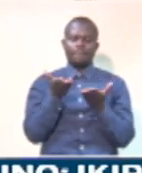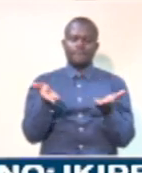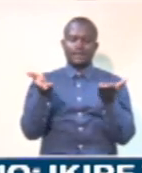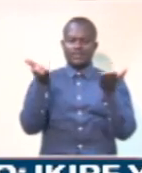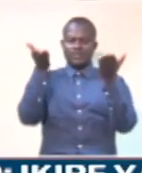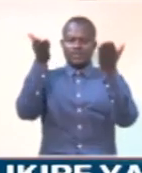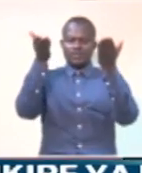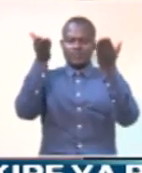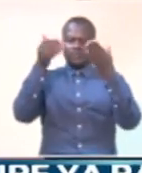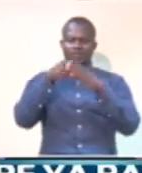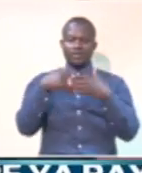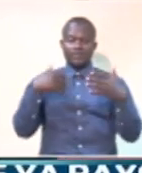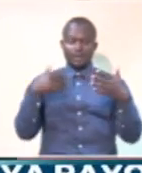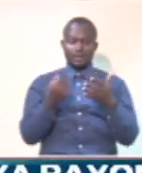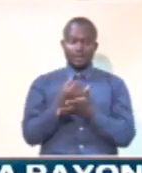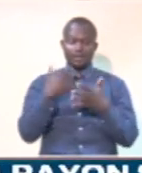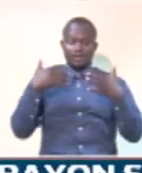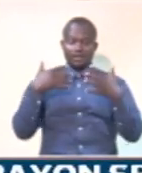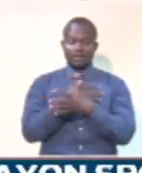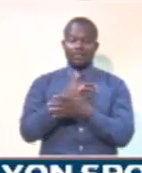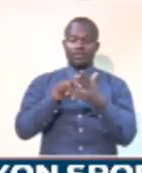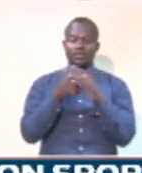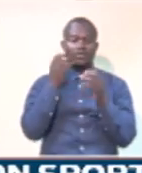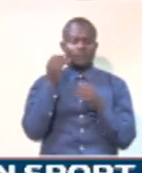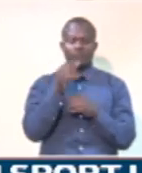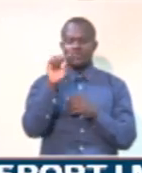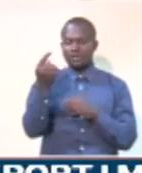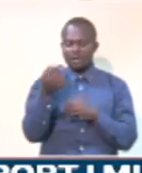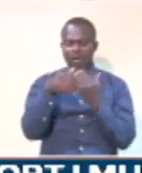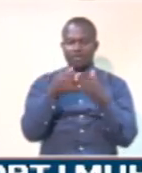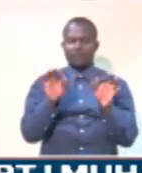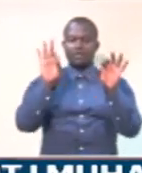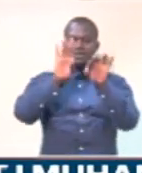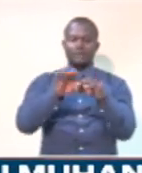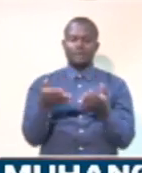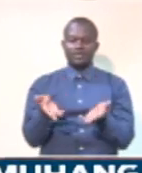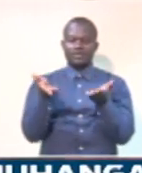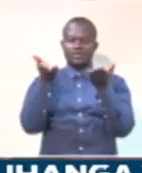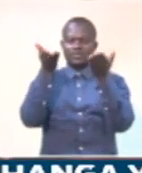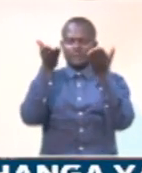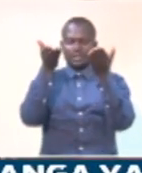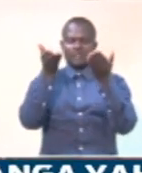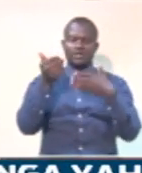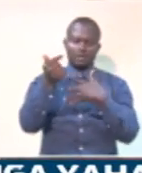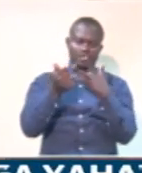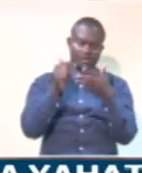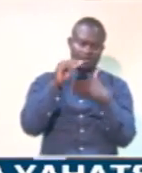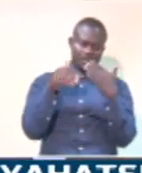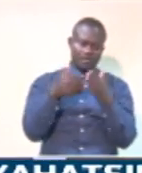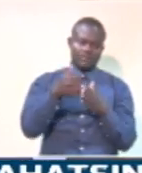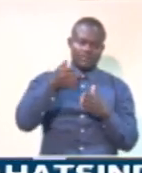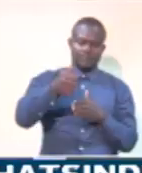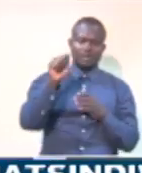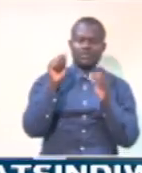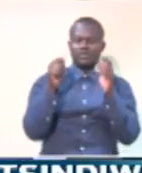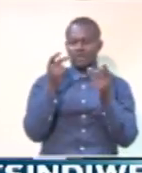nizamuka ariba riteye inkeke, cyane cyane kuva mu kwezi kwa mbere ibiciro byagiye bizamuka. Ibyo rero byose nibyo